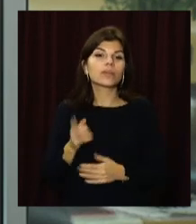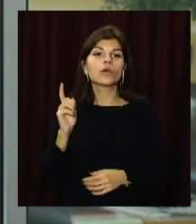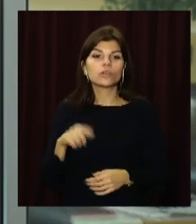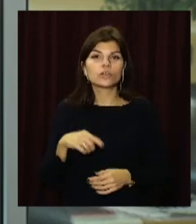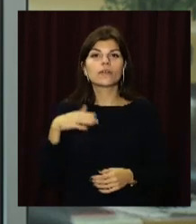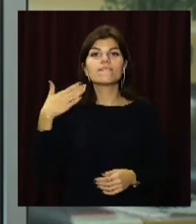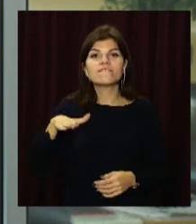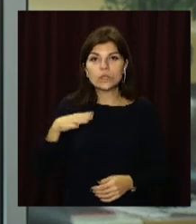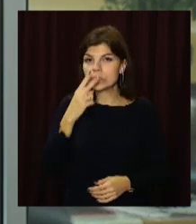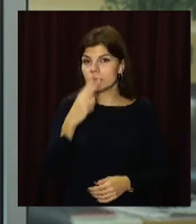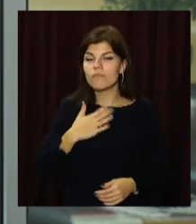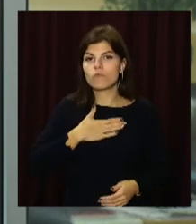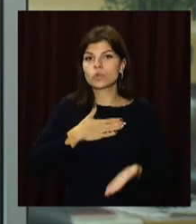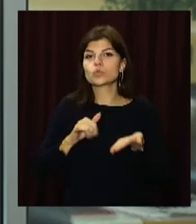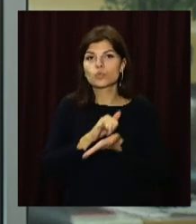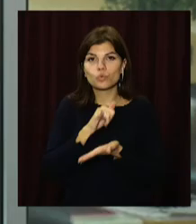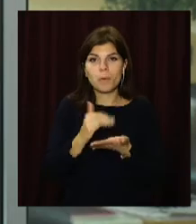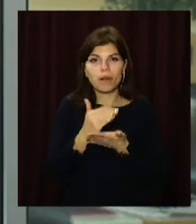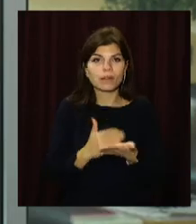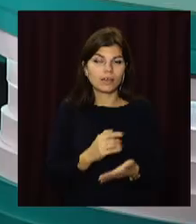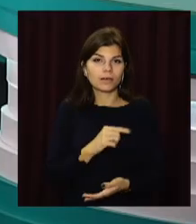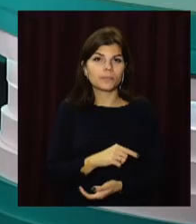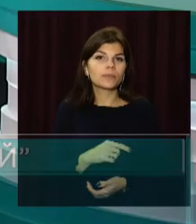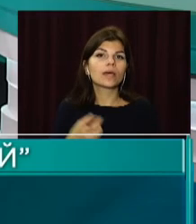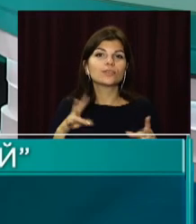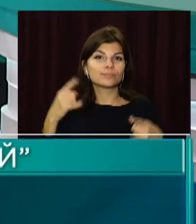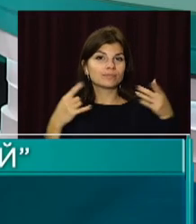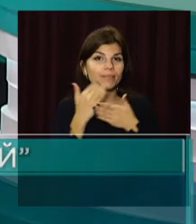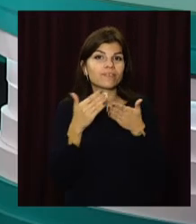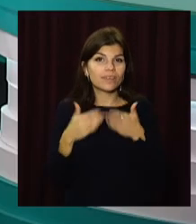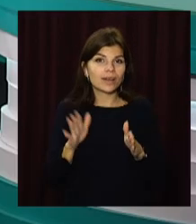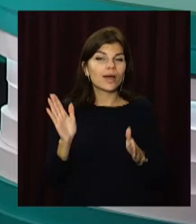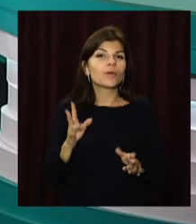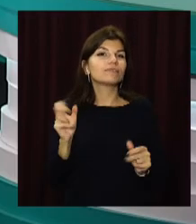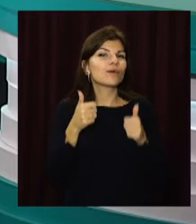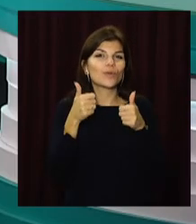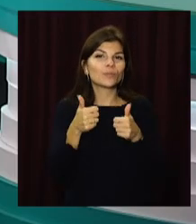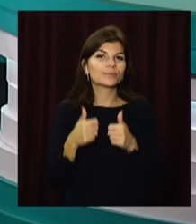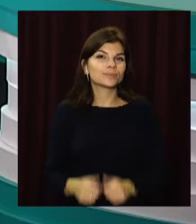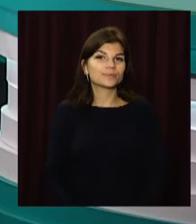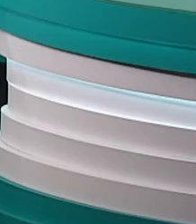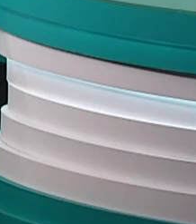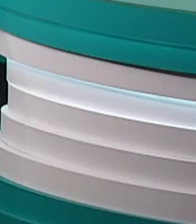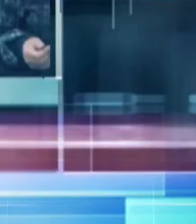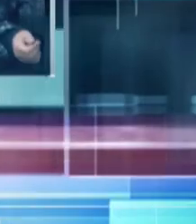opentv.media. Сюжети переглядайте на нашому YouTube-каналі. Залишайтесь з «Відкритим» та на все добре!